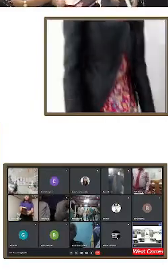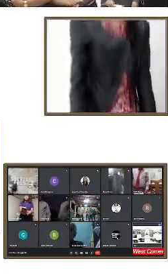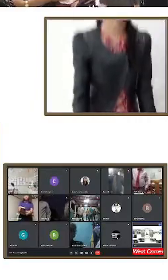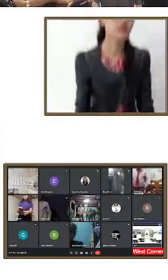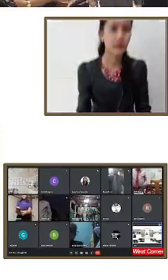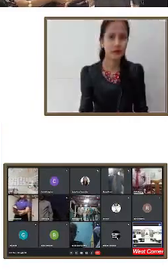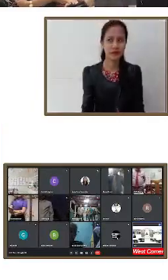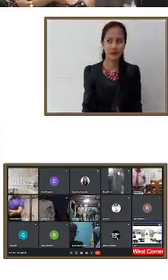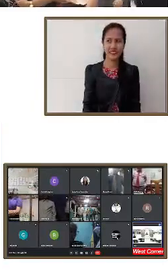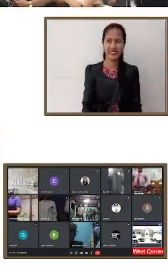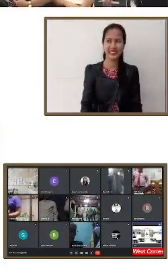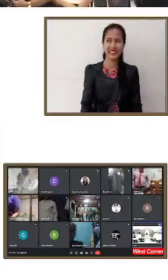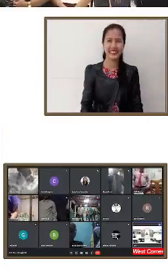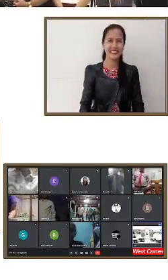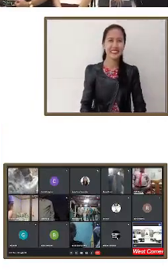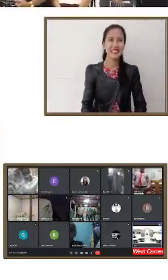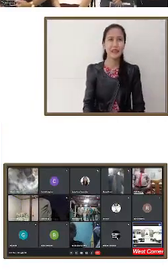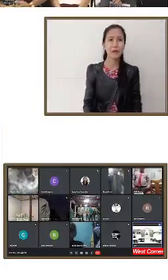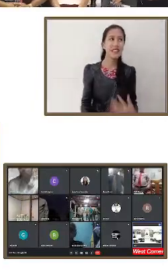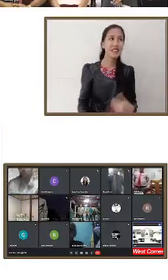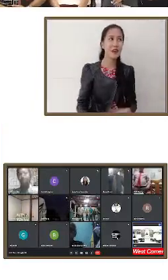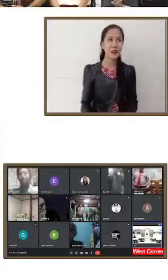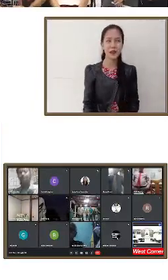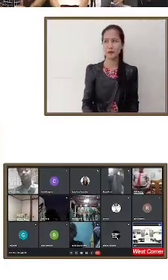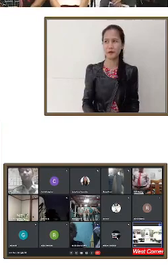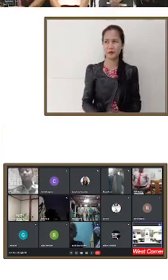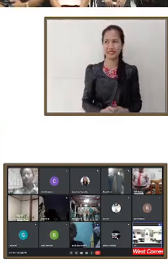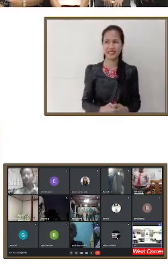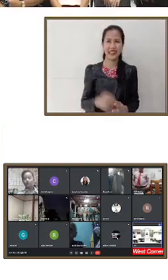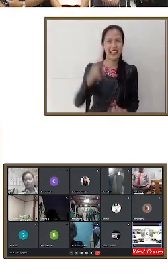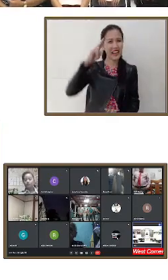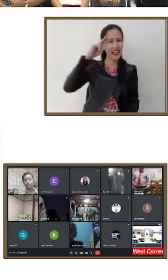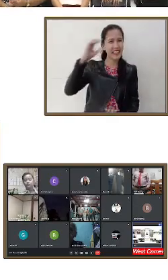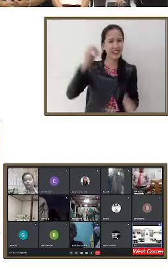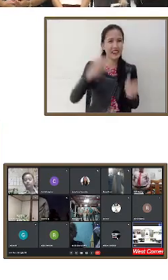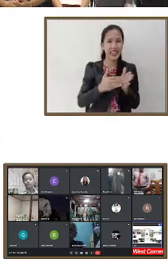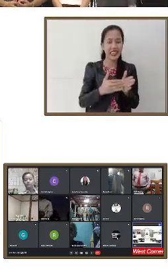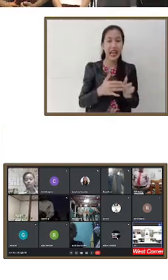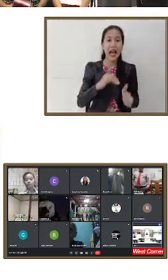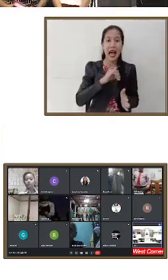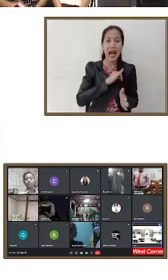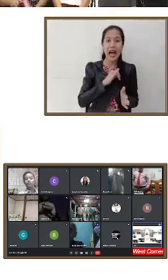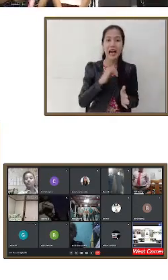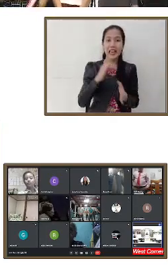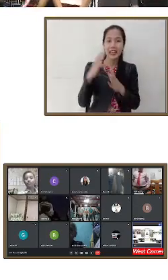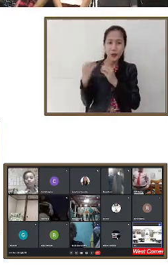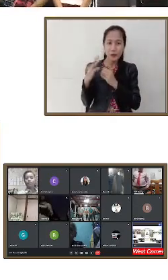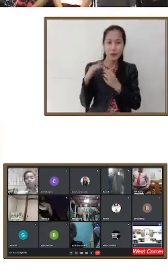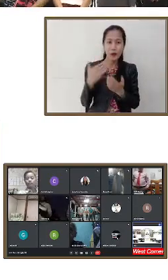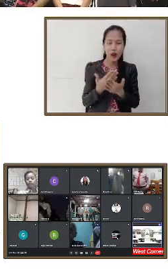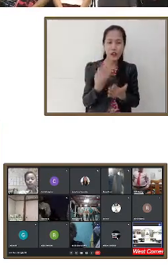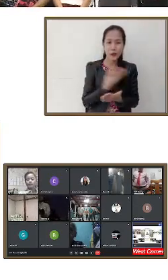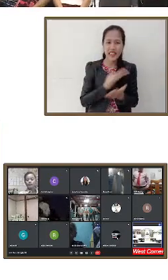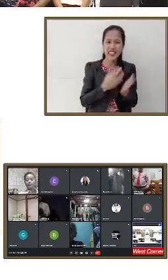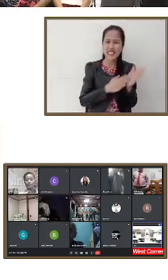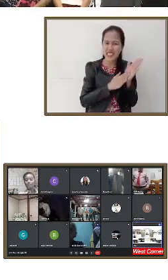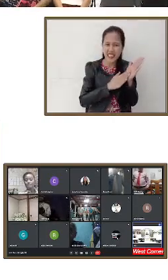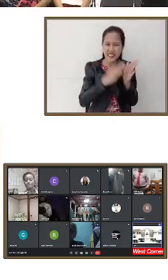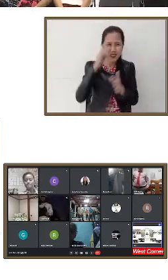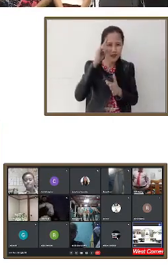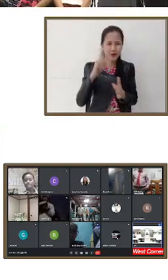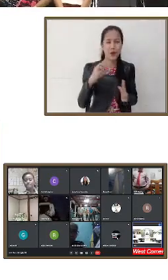Amen, amen. Magandang gabi po sa ating lahat. I hope na ang bawat isa po ay excited sa kadahilan na makakapakinig po tayo ng salita ng Diyos.